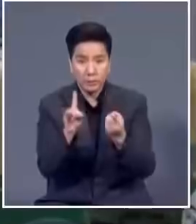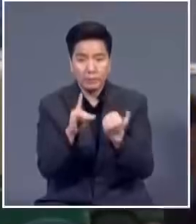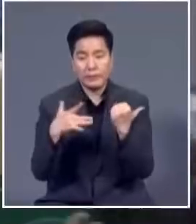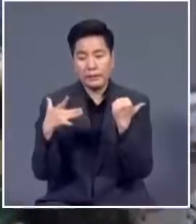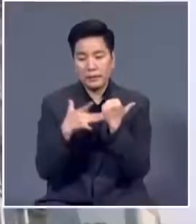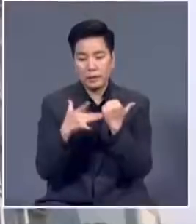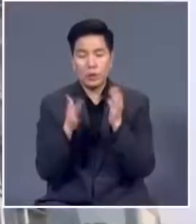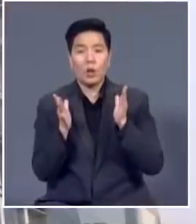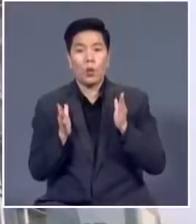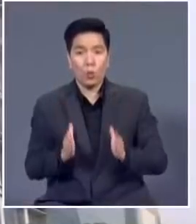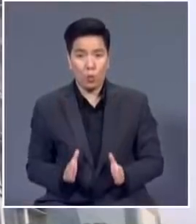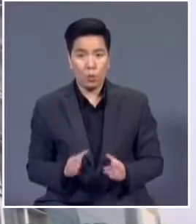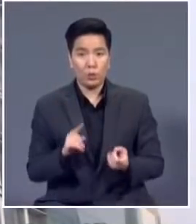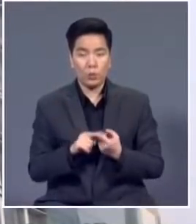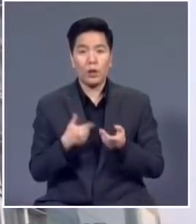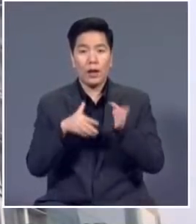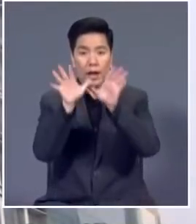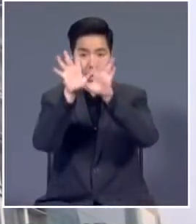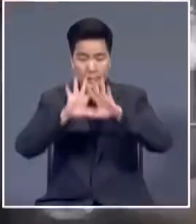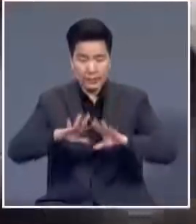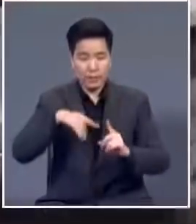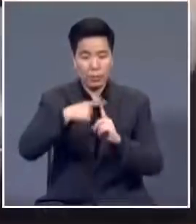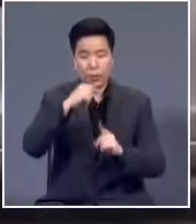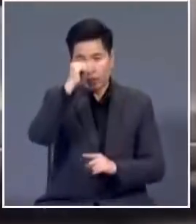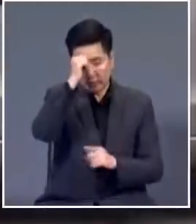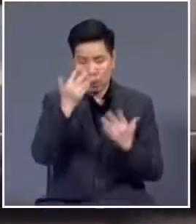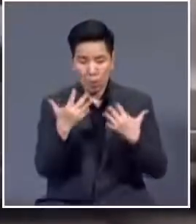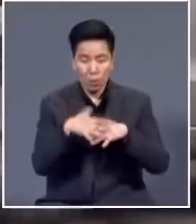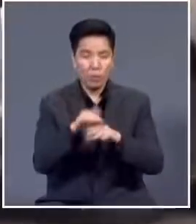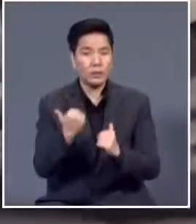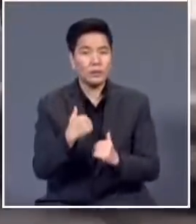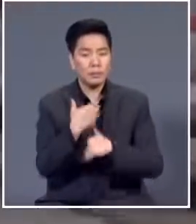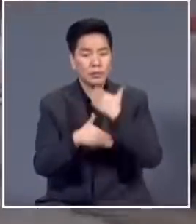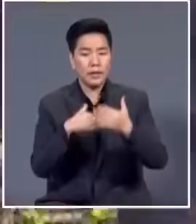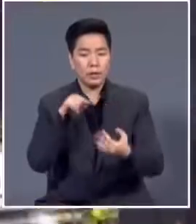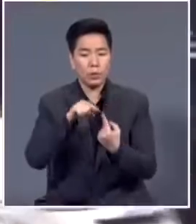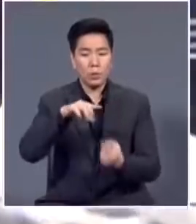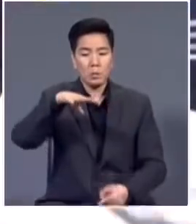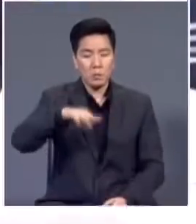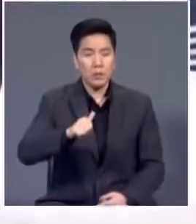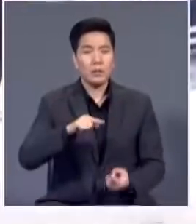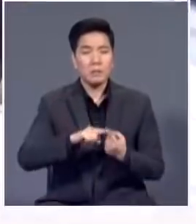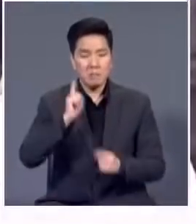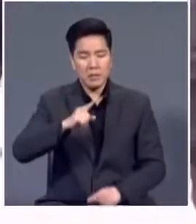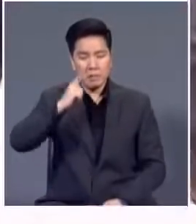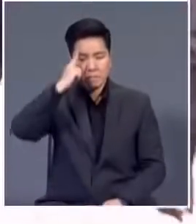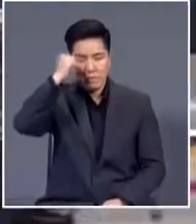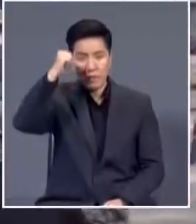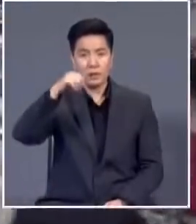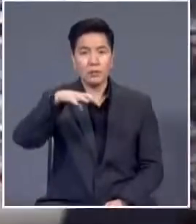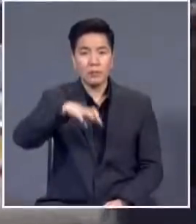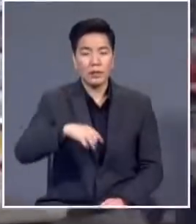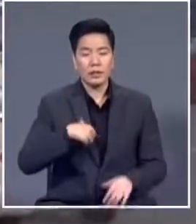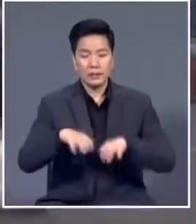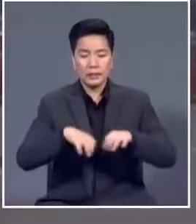ประชาชนระหว่างอาเซียนและอินเดียเข้าด้วยกันผ่านการพัฒนาชุมชนเมืองที่เป็นอัจฉริยะซึ่งจะมีการ